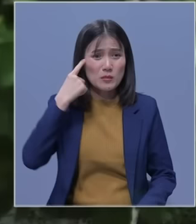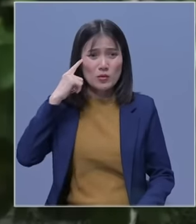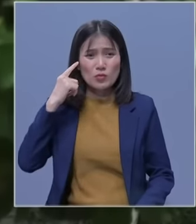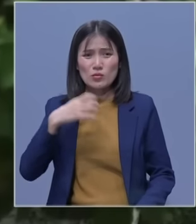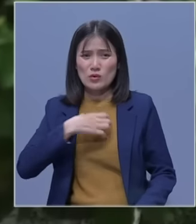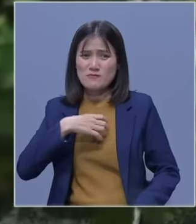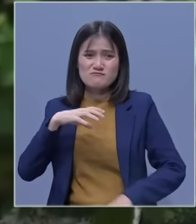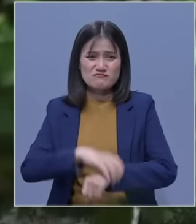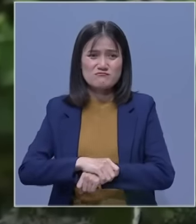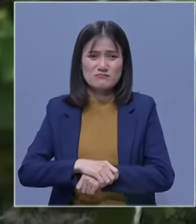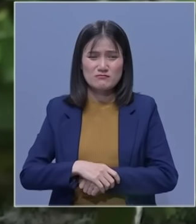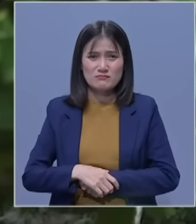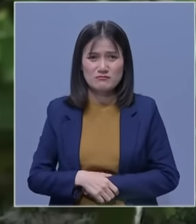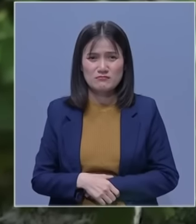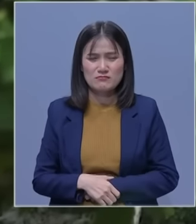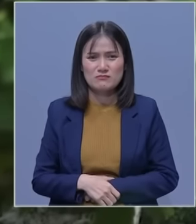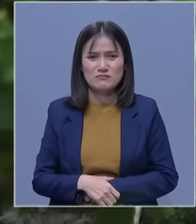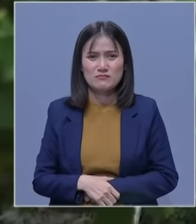ได้ค่ะ